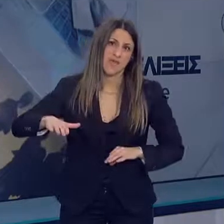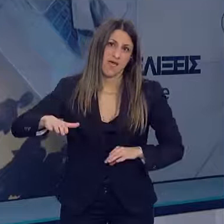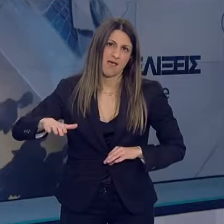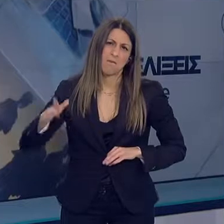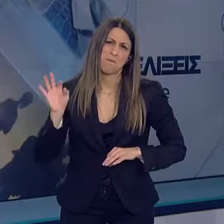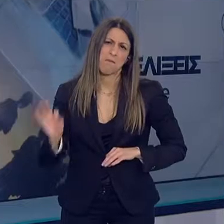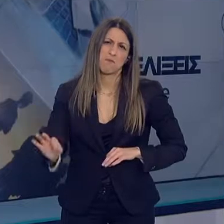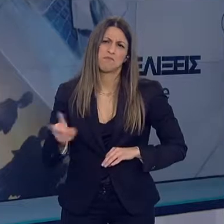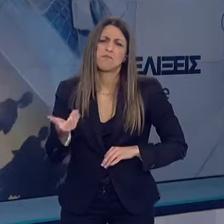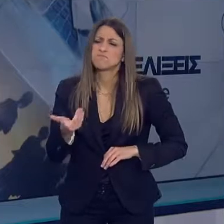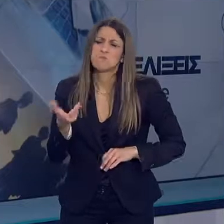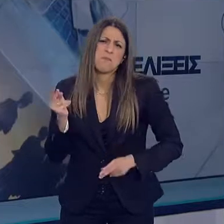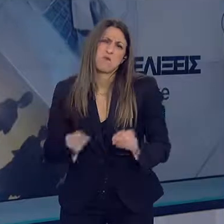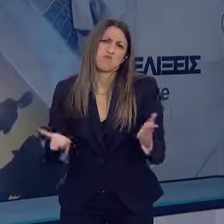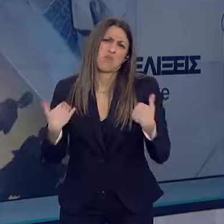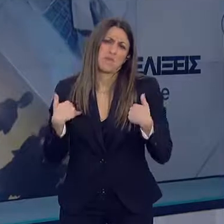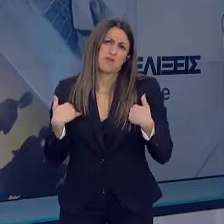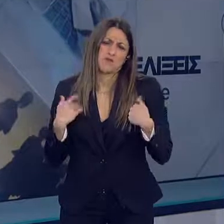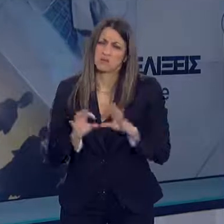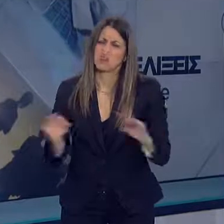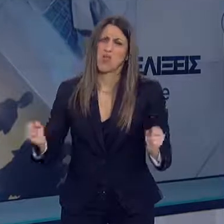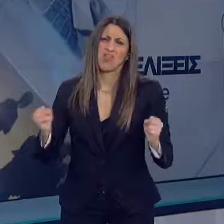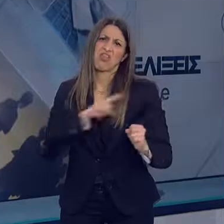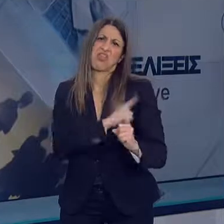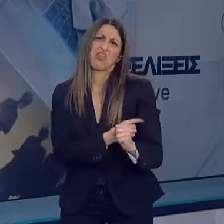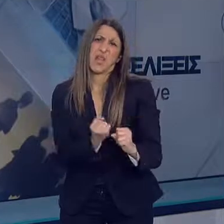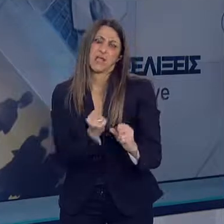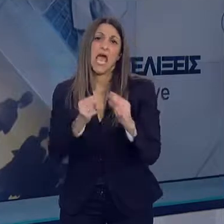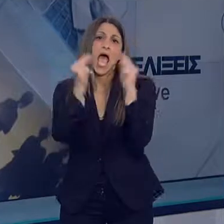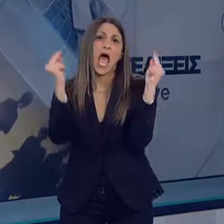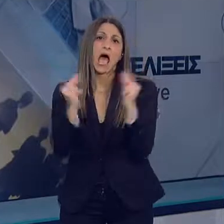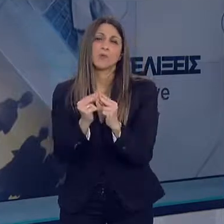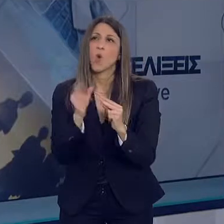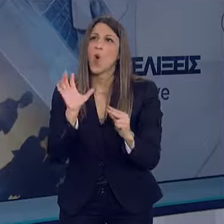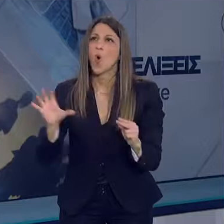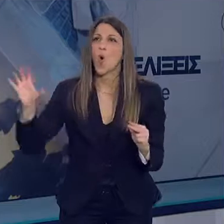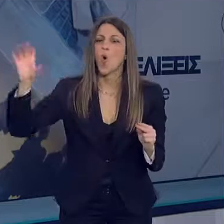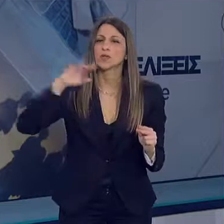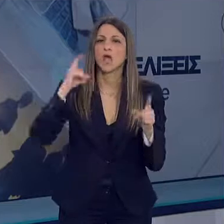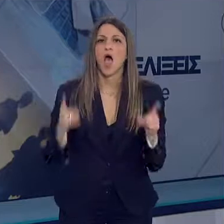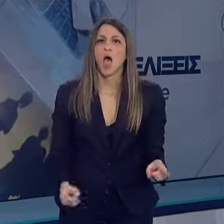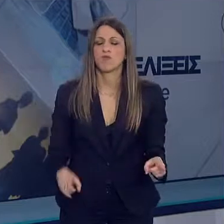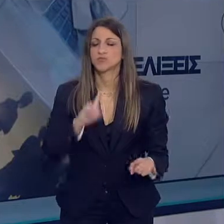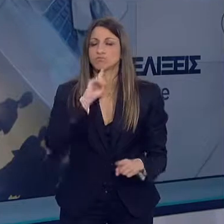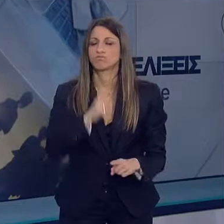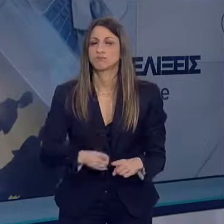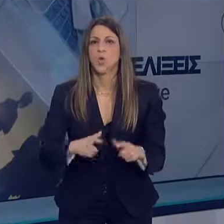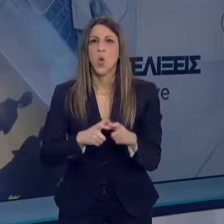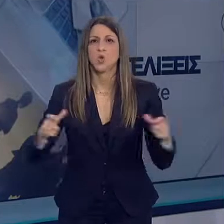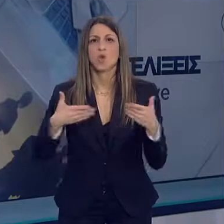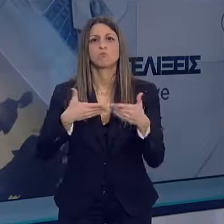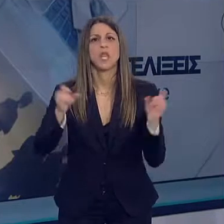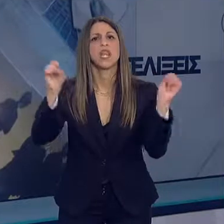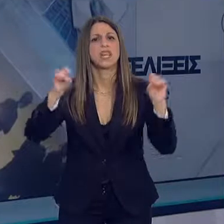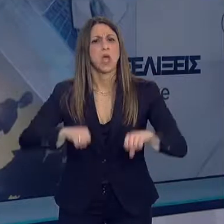ευπαθείς ομάδες και αυτό δίνει μια άνεση στις περισσότερες χώρες να ανοίγουν την κοινωνία από τα μικρά παιδιά και τις οικογένειές τους,